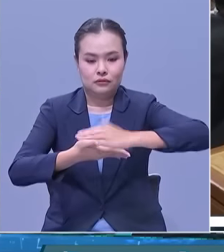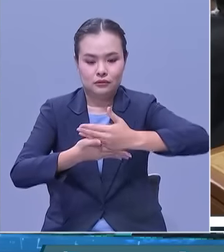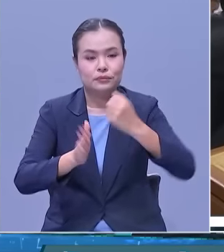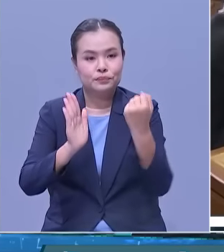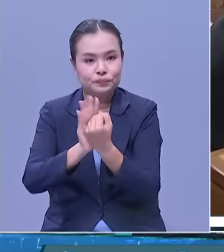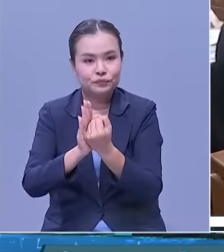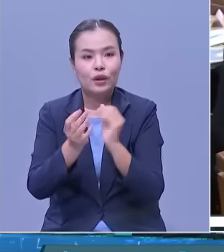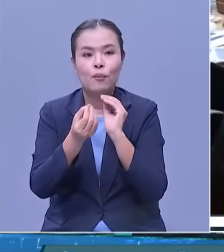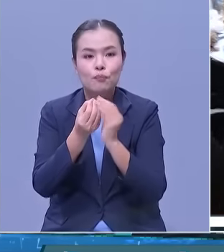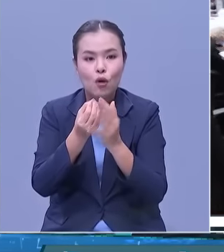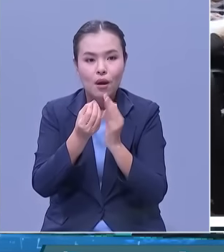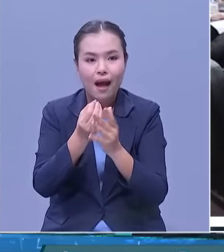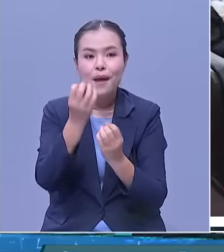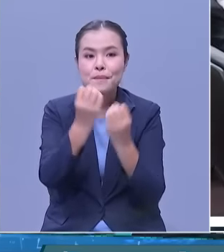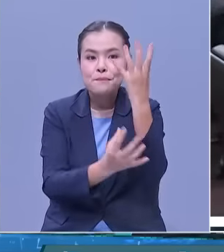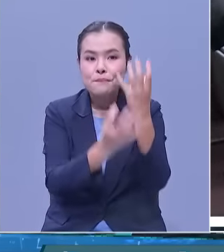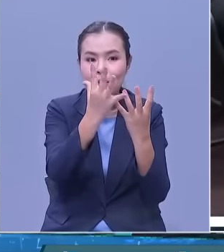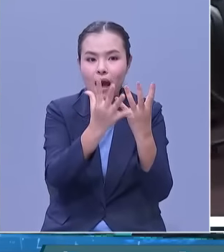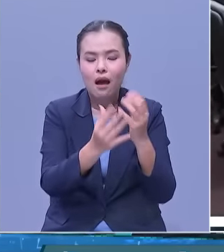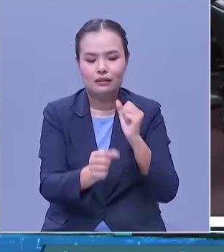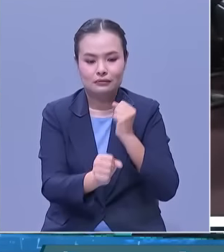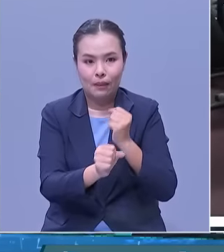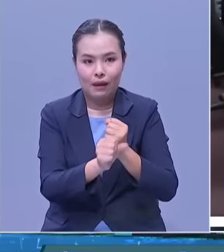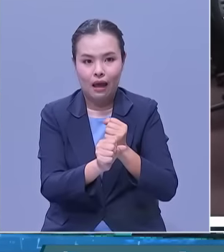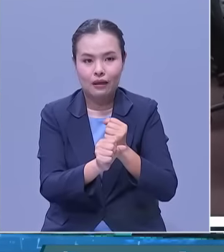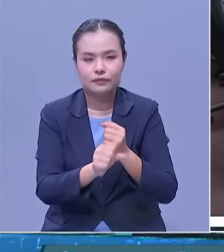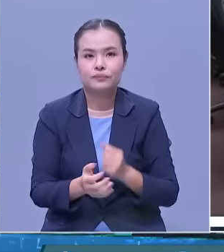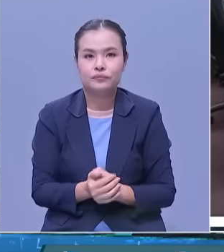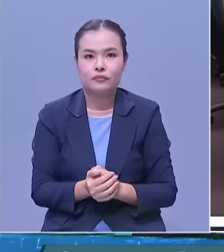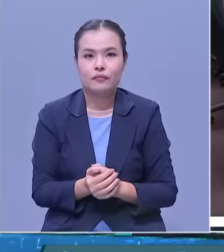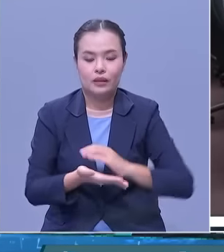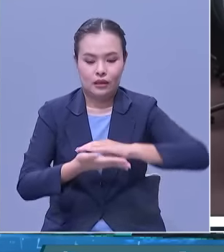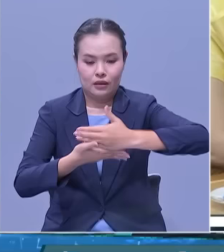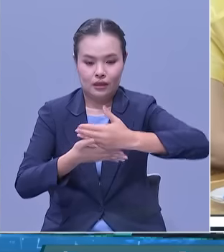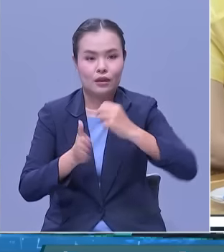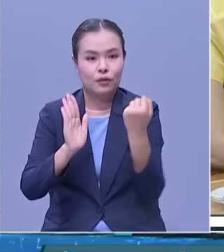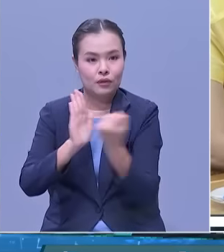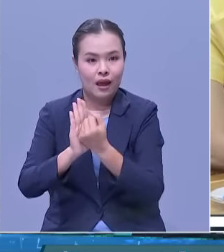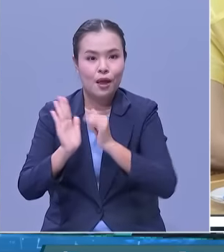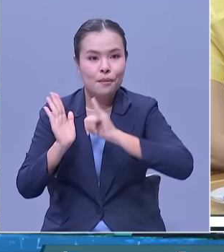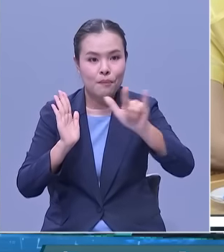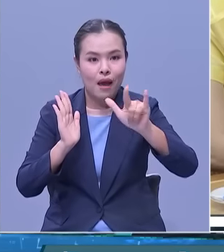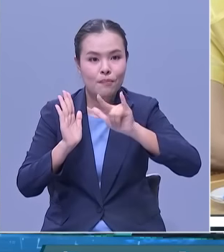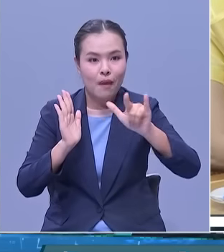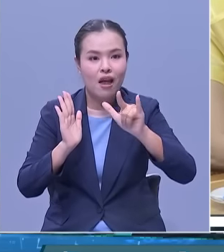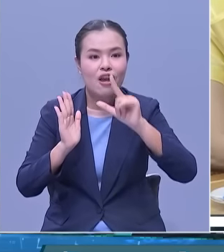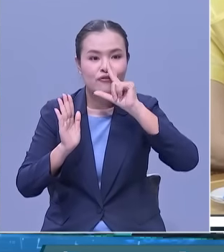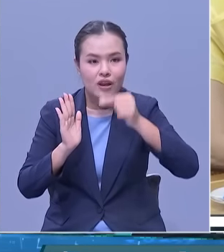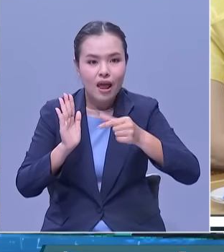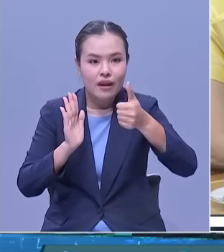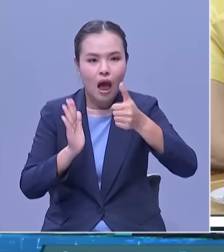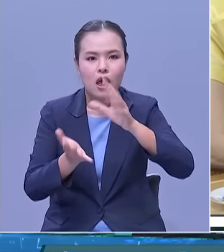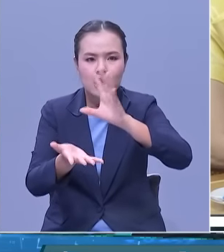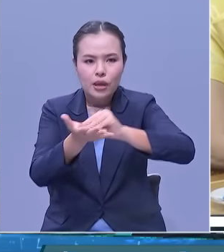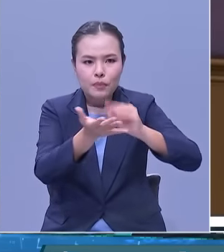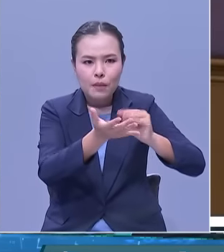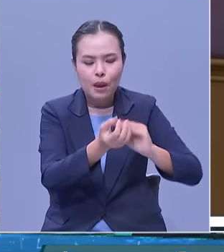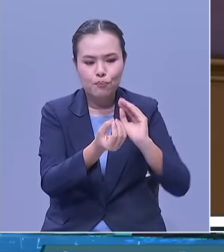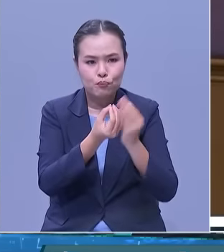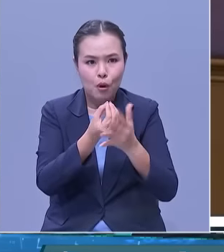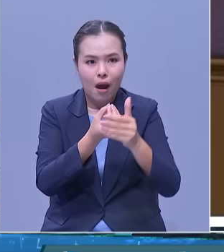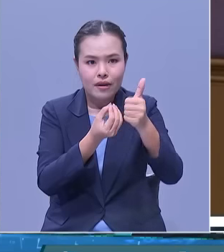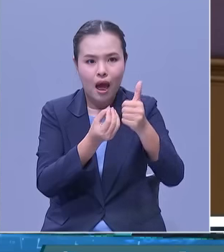ไม้ป่าซึ่งคุณจอยหรือคุณอามีวีซ่าไปฟินแลนด์สามารถเก็บได้หมดอ่ะใครก็เก็บได้มันเป็นเรื่องถูกกฎหมาย